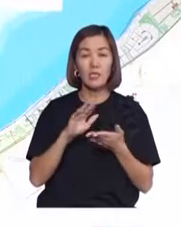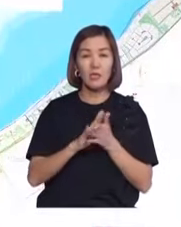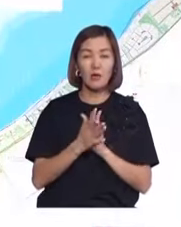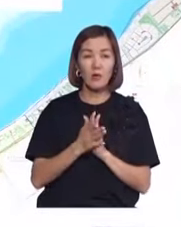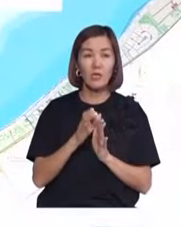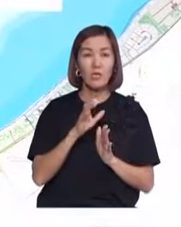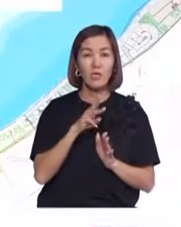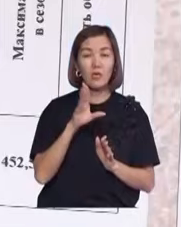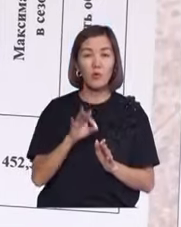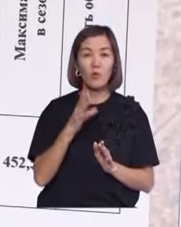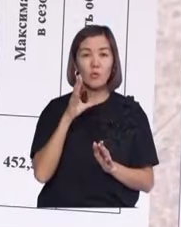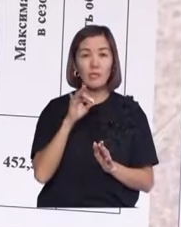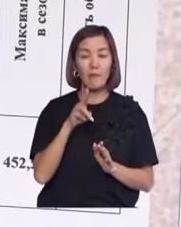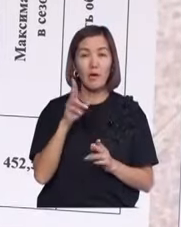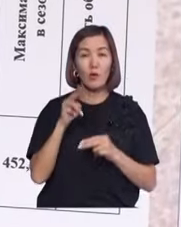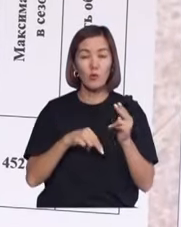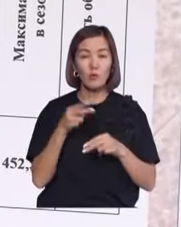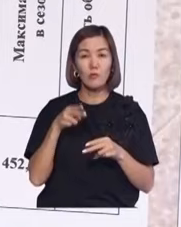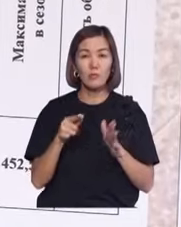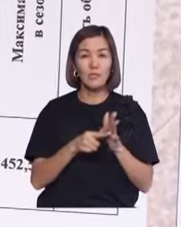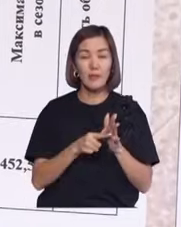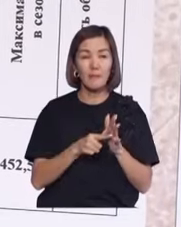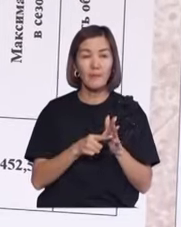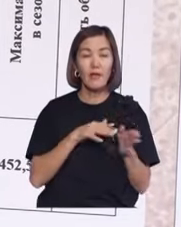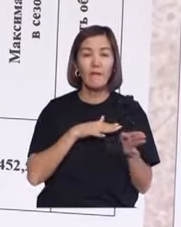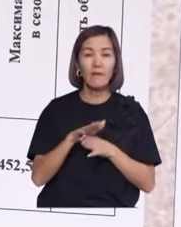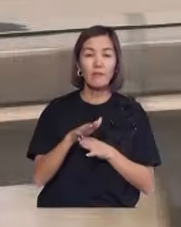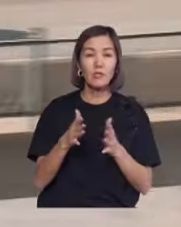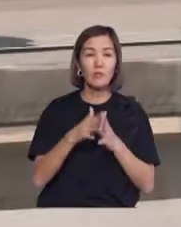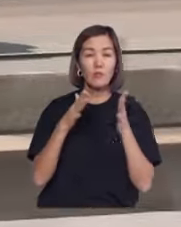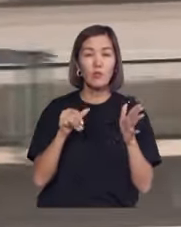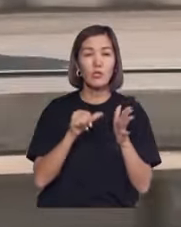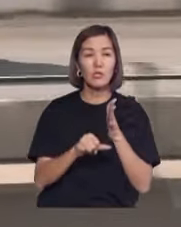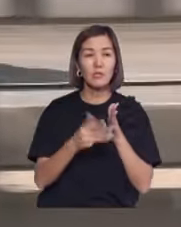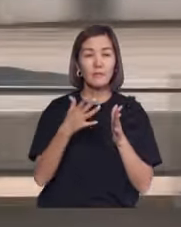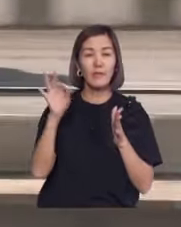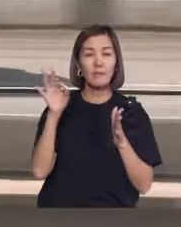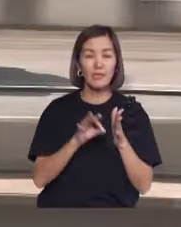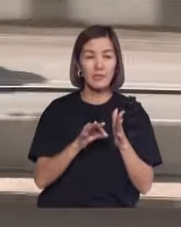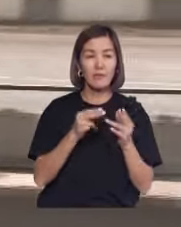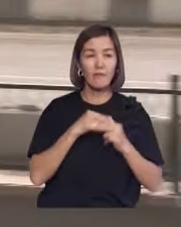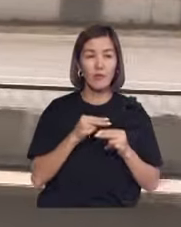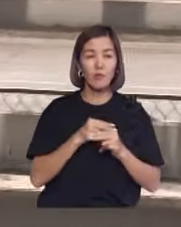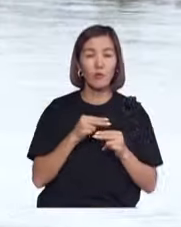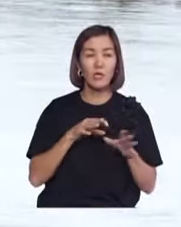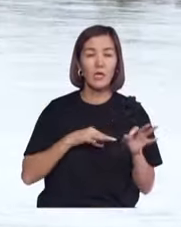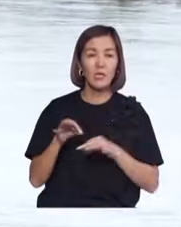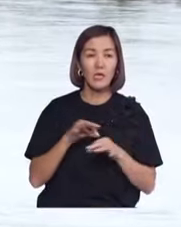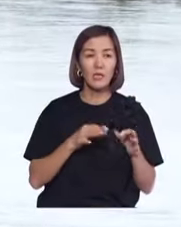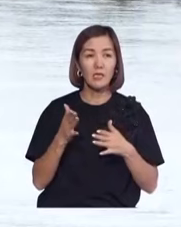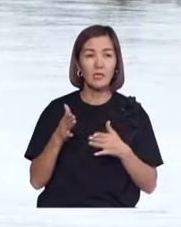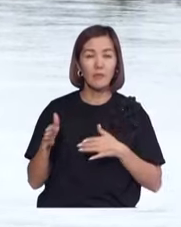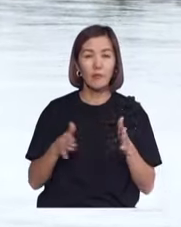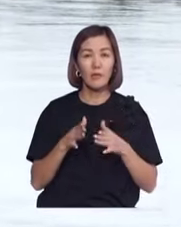с ТОО «Сапакурылыс 2007. На данный момент выполнено уже более 65% работ по разработке траншеи